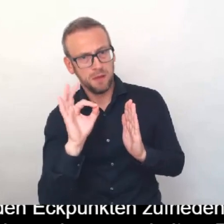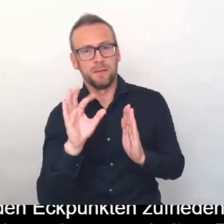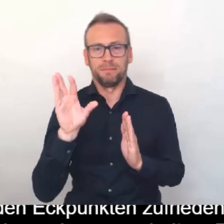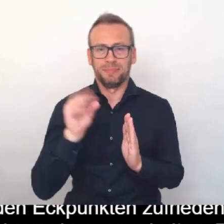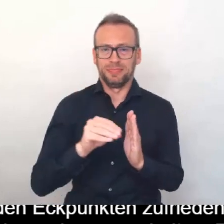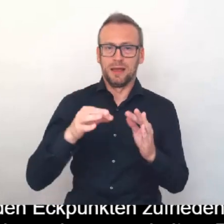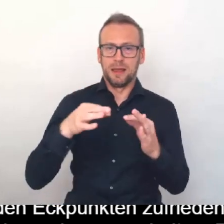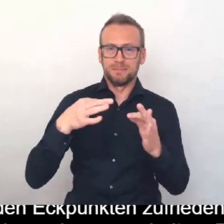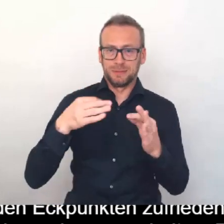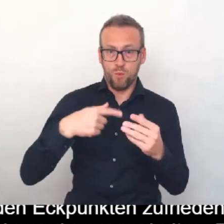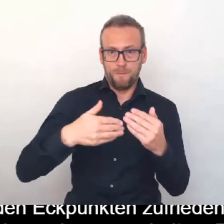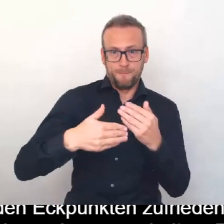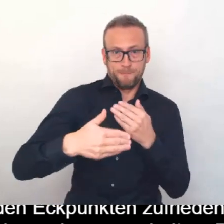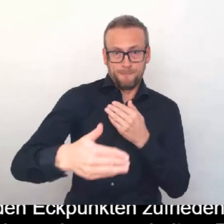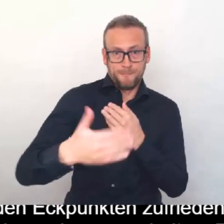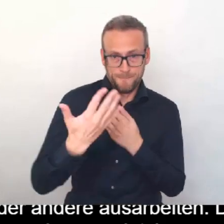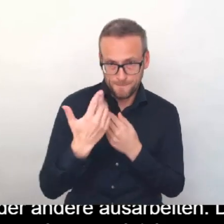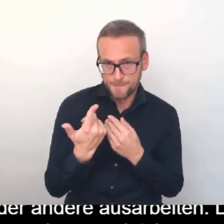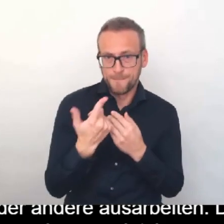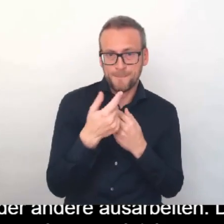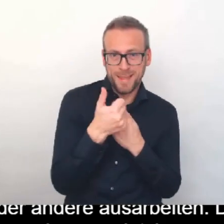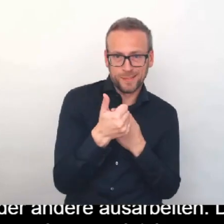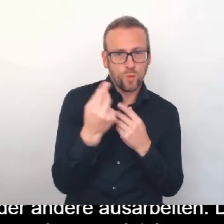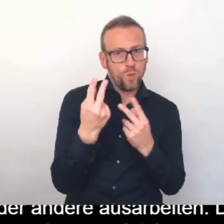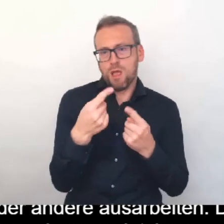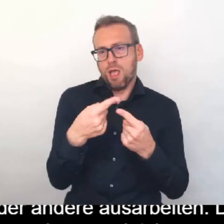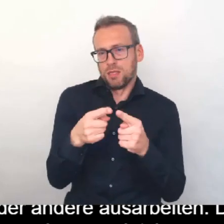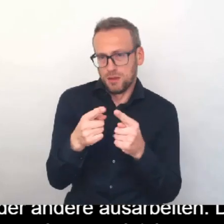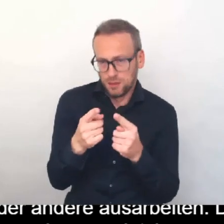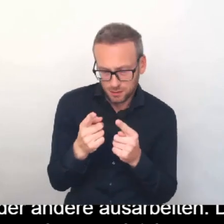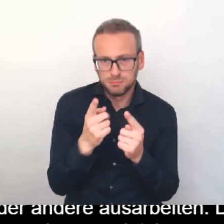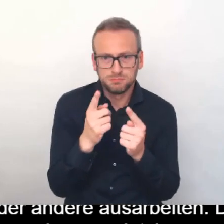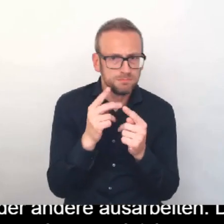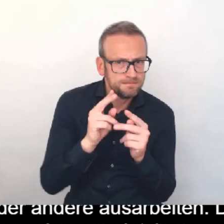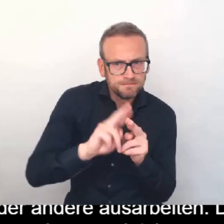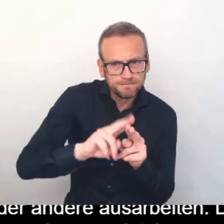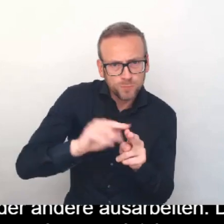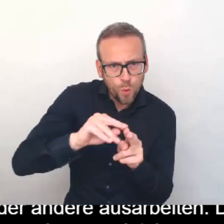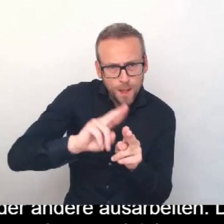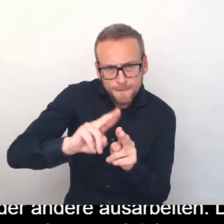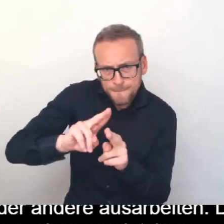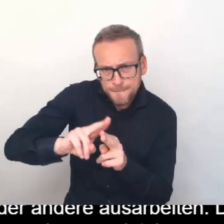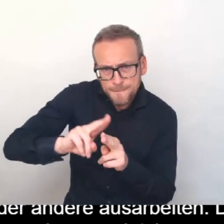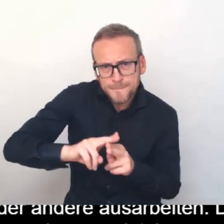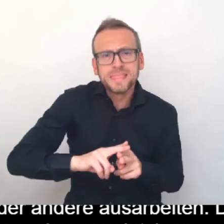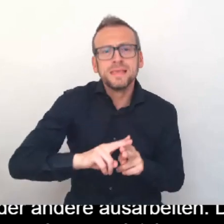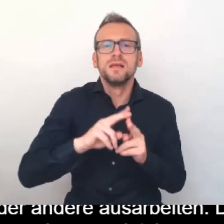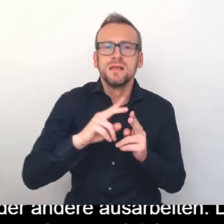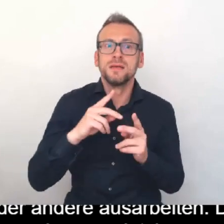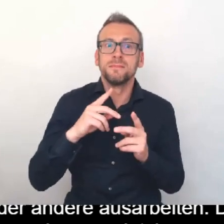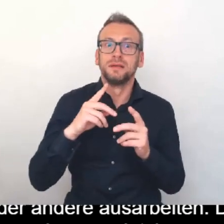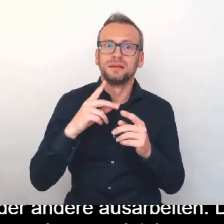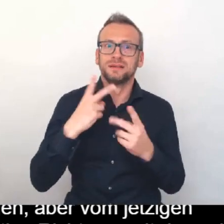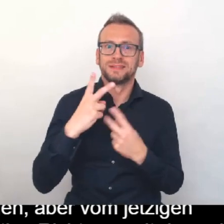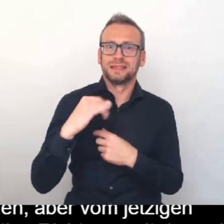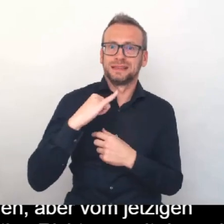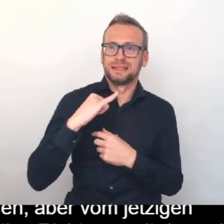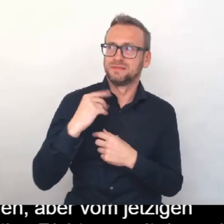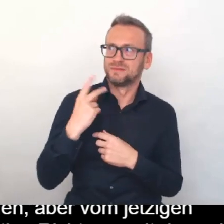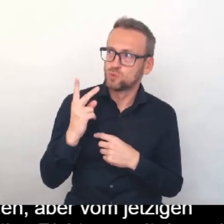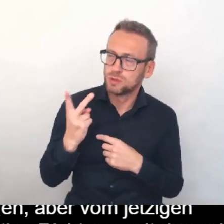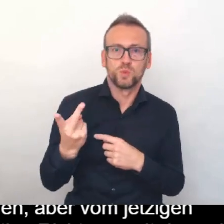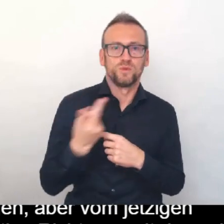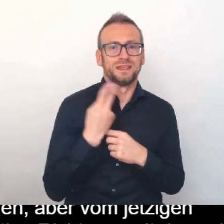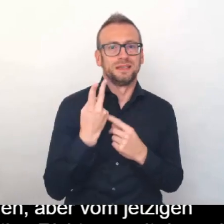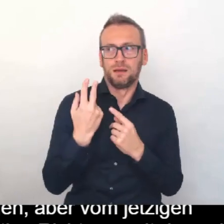des wissenschaftlichen Mittelbaus darstellt. Wir haben für unsere Wissenschaftler die Möglichkeit,